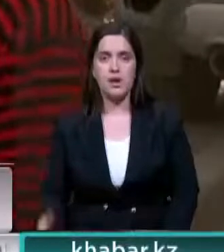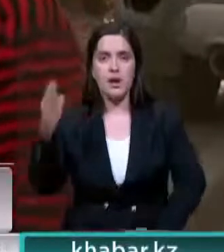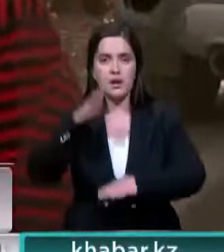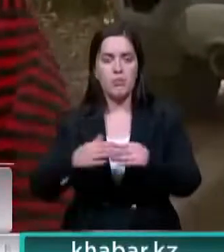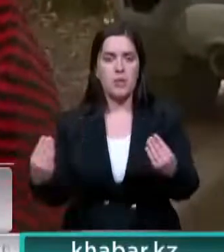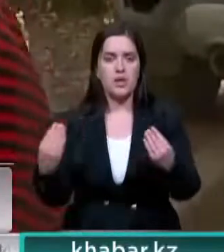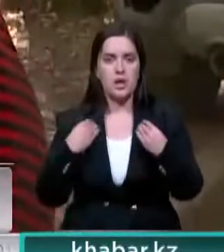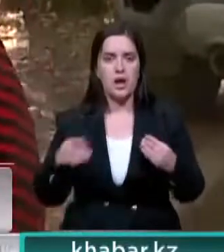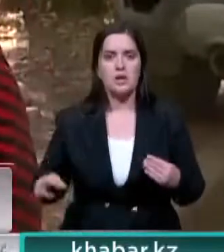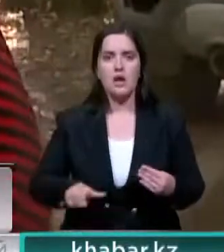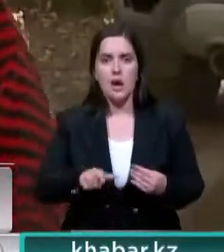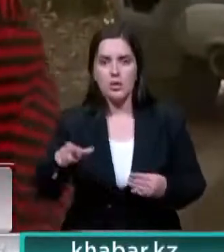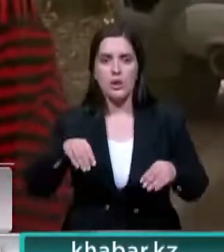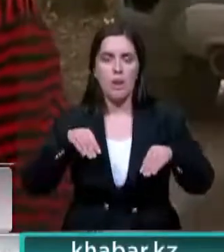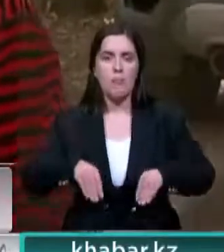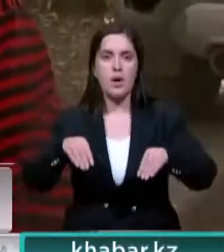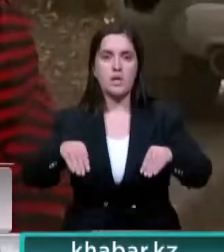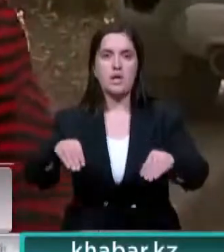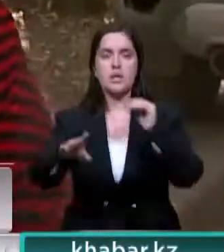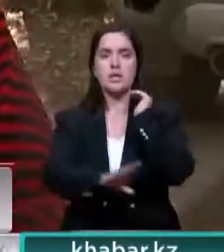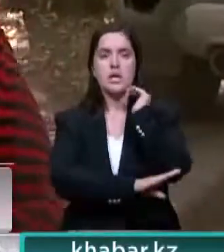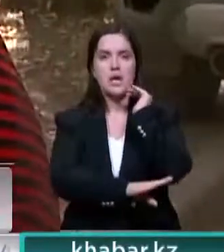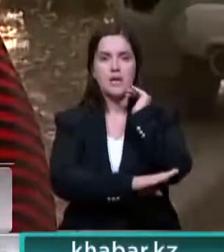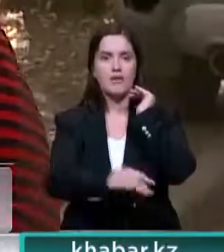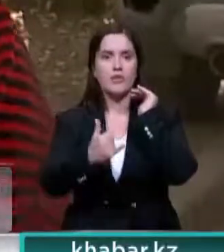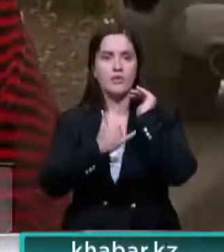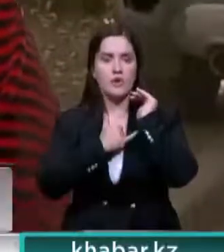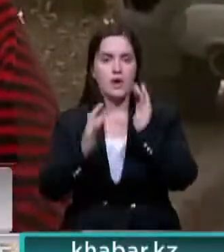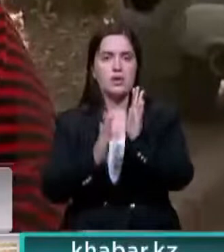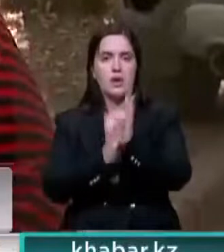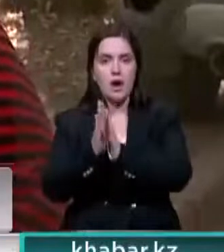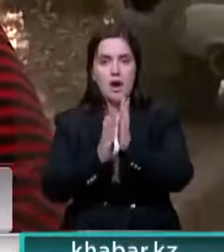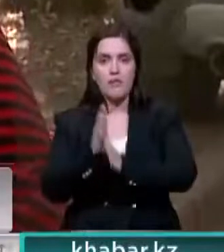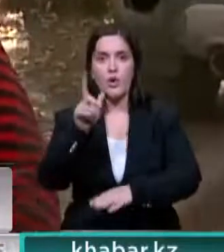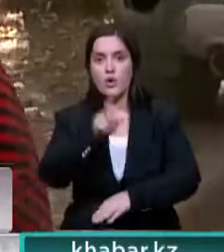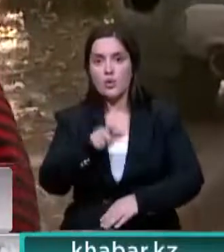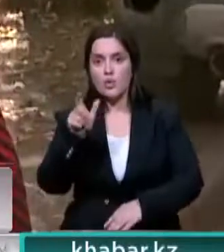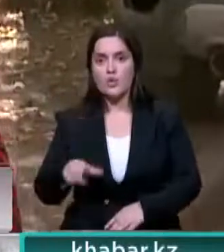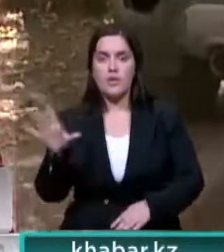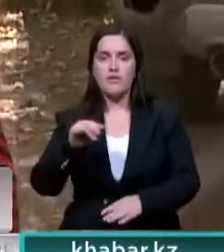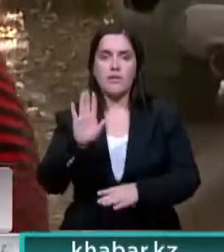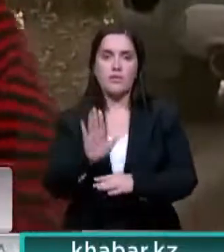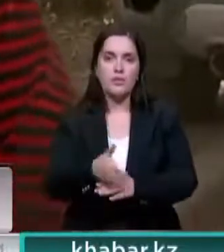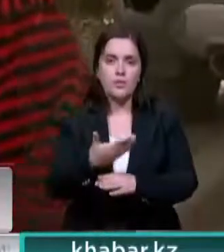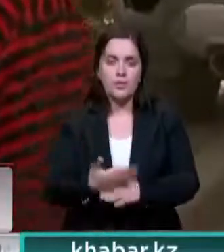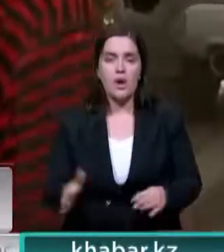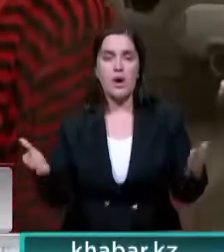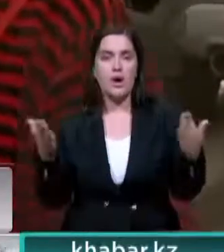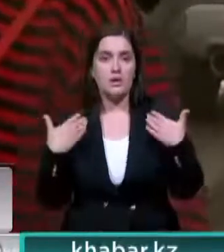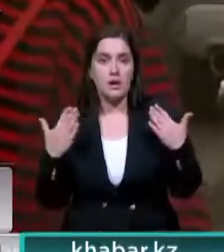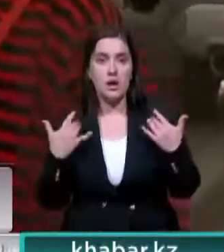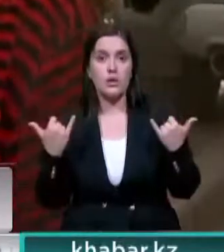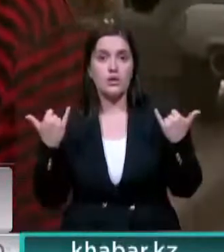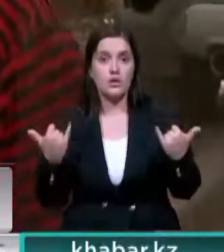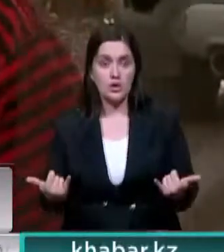акимат посадил деревья. Был у нас газон здесь. Люди все выходили и отдыхали. Теперь, значит,